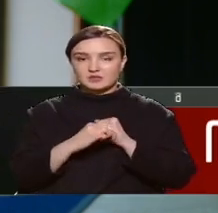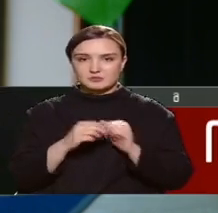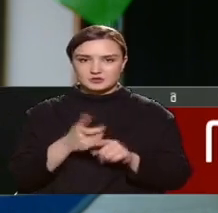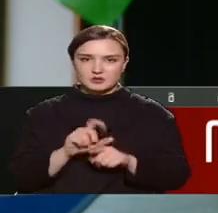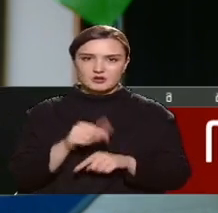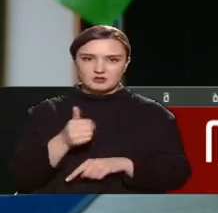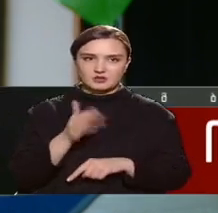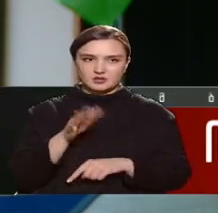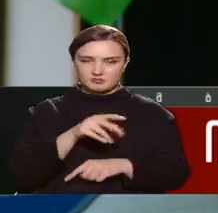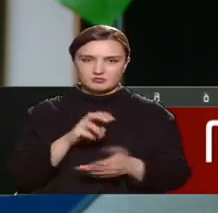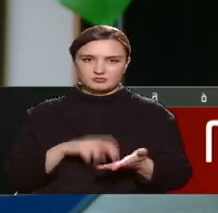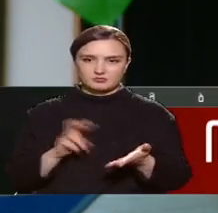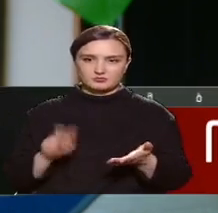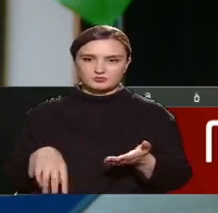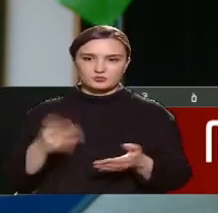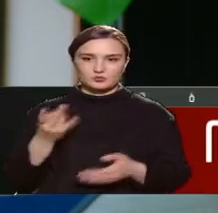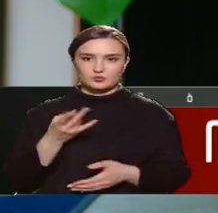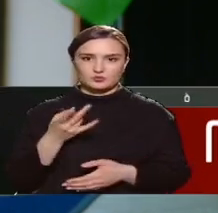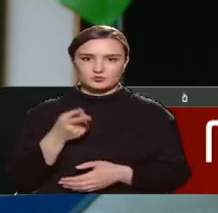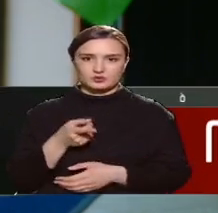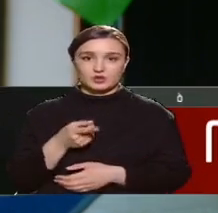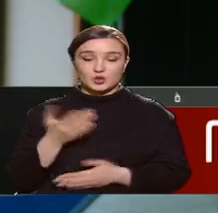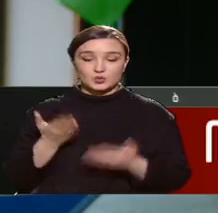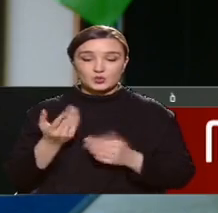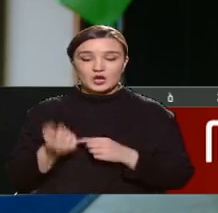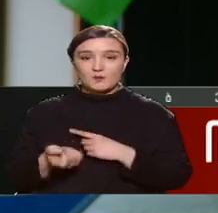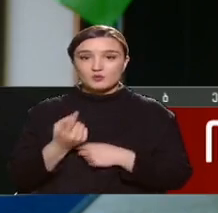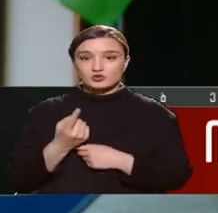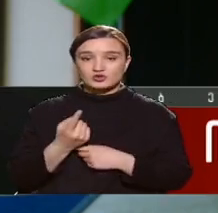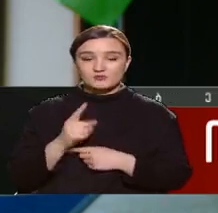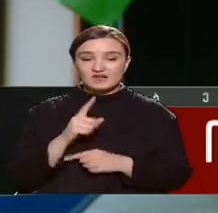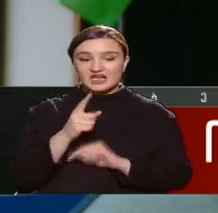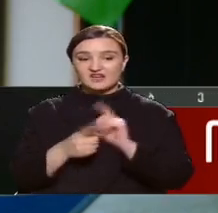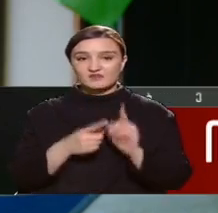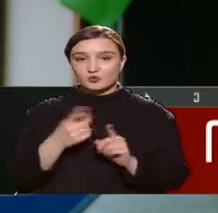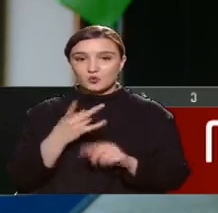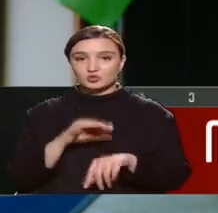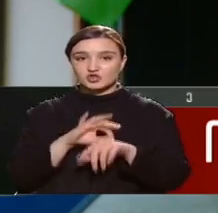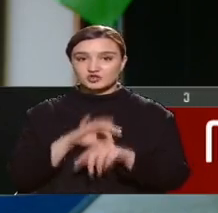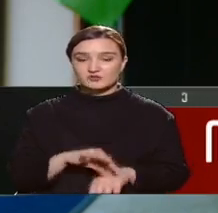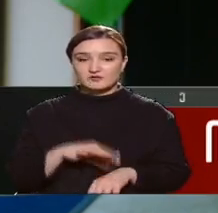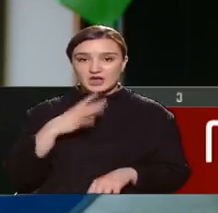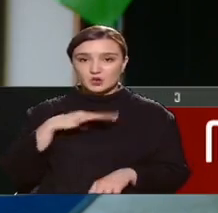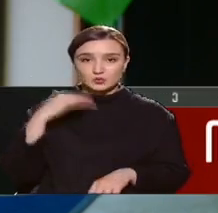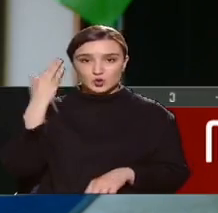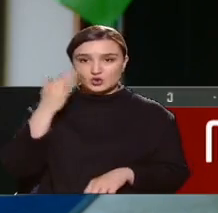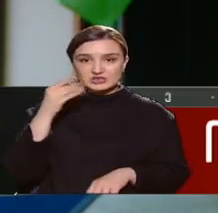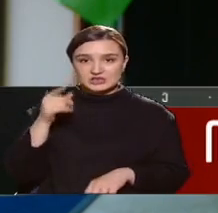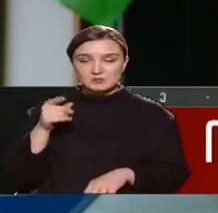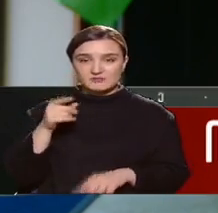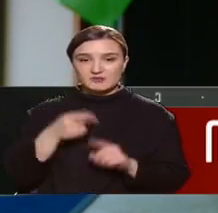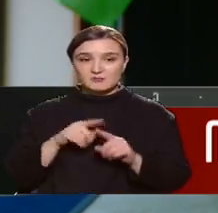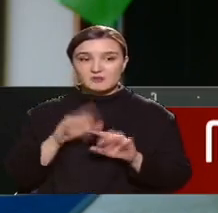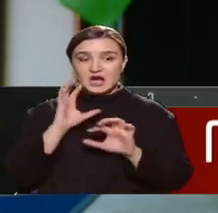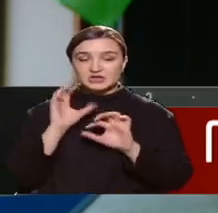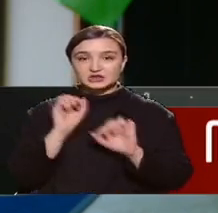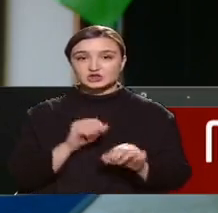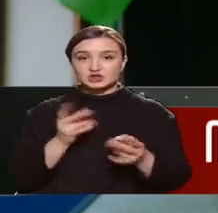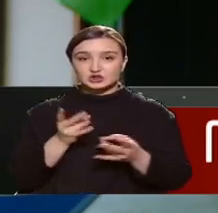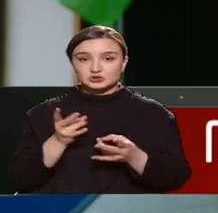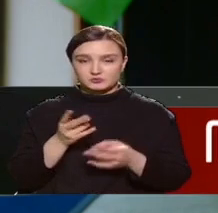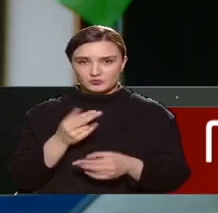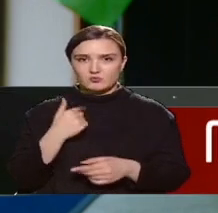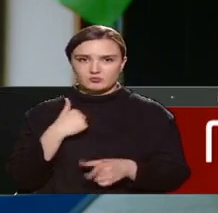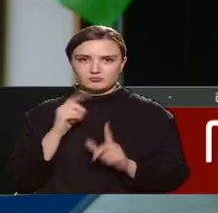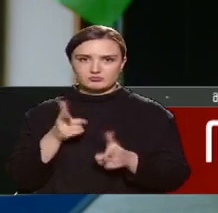ძალიან კარგი იქნება თუ ის გადადგება. Თუ ახლა აღმოჩნდება, რომ რაღაც რეფორმა უნდა ჩავატაროთ და ამას ქართულოსნებას ამისთვის ხარდაჭერა ჭირდება, ბუნებრივია